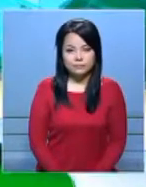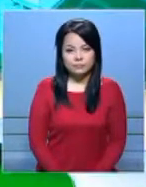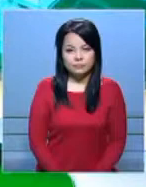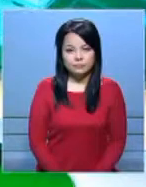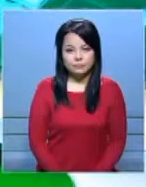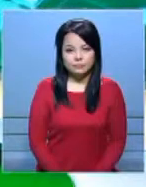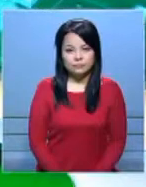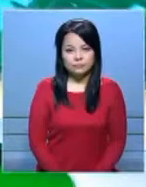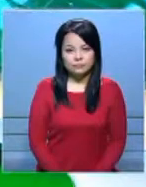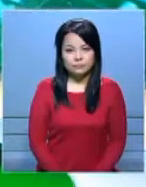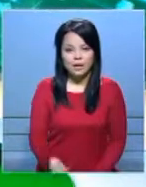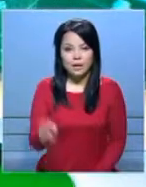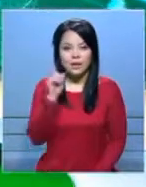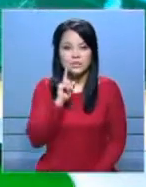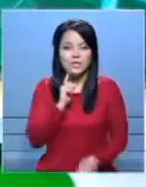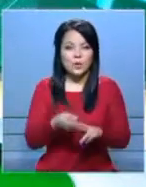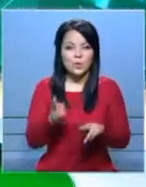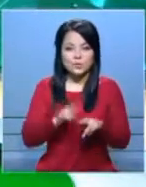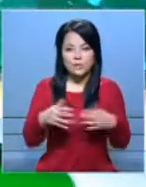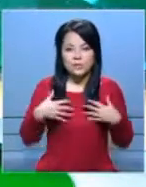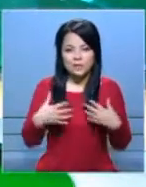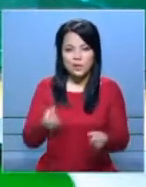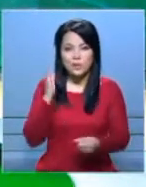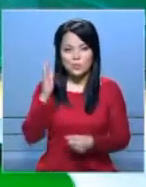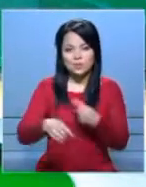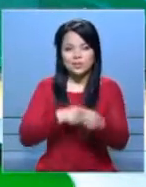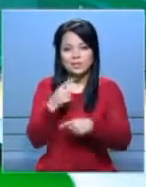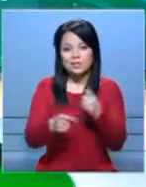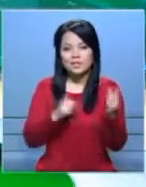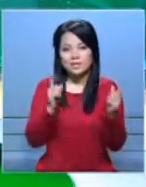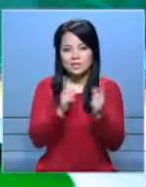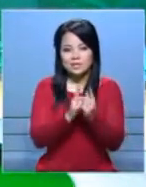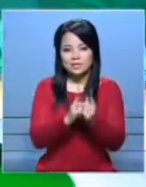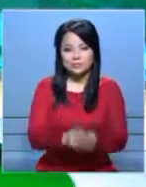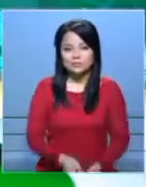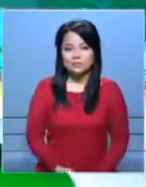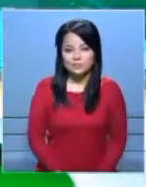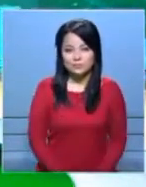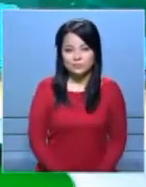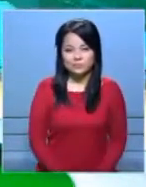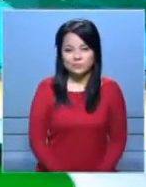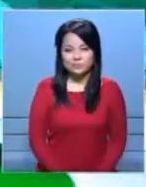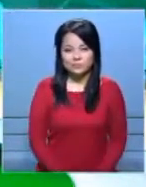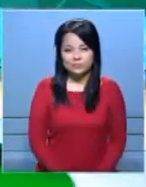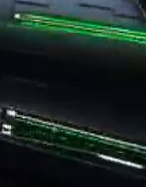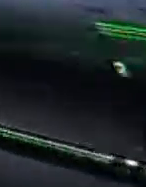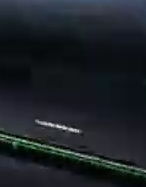Құрметті көрермен, әзірге осы. Келесі сағаттың басында қайта жүздесеміз.